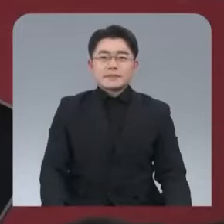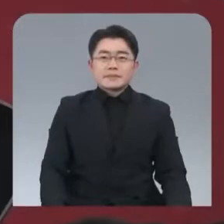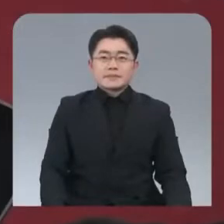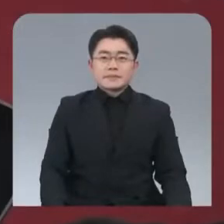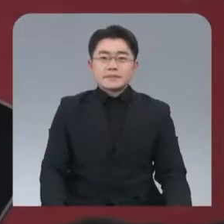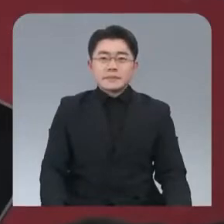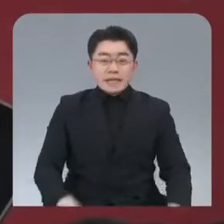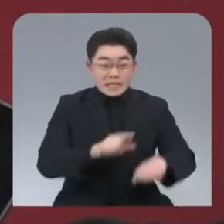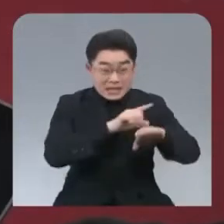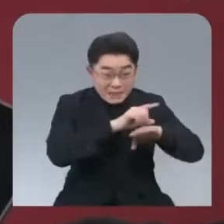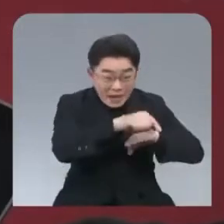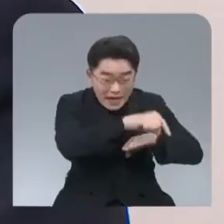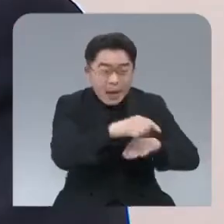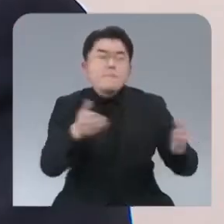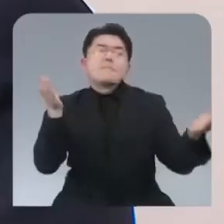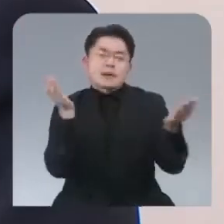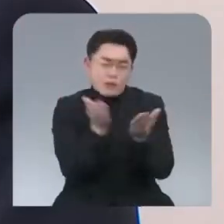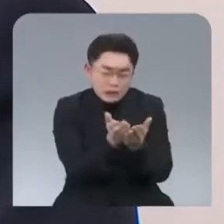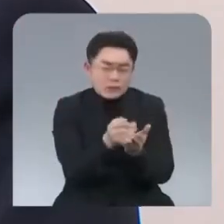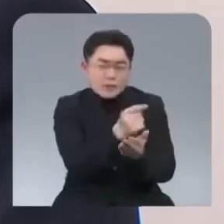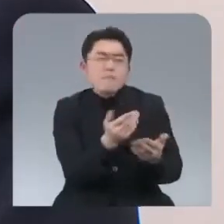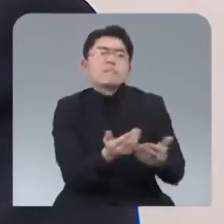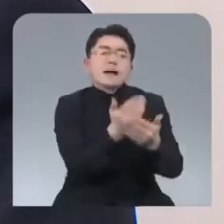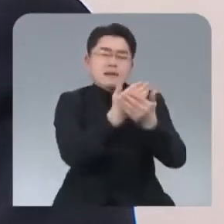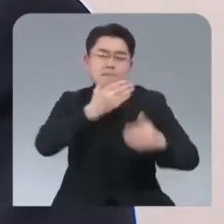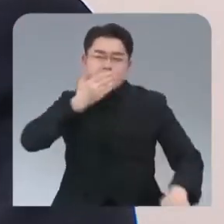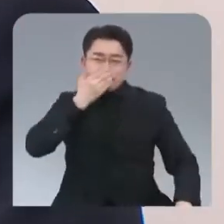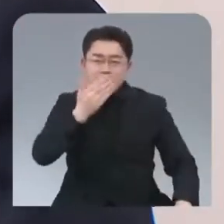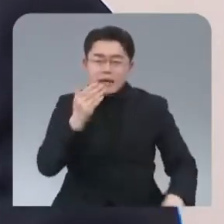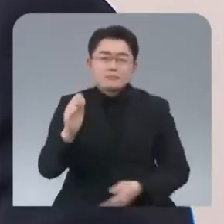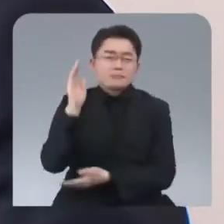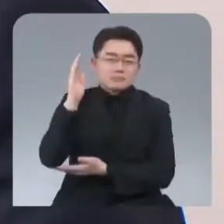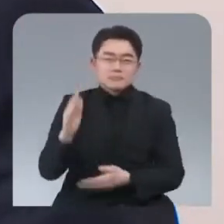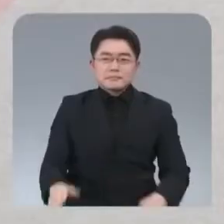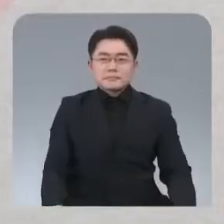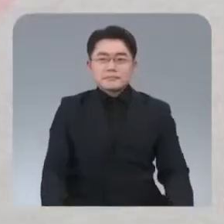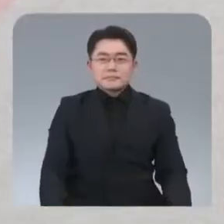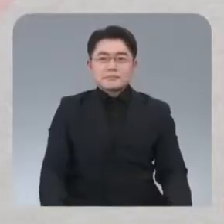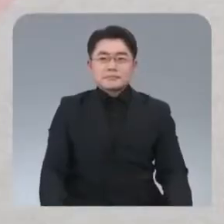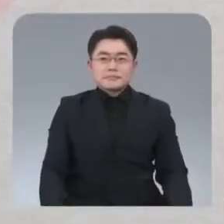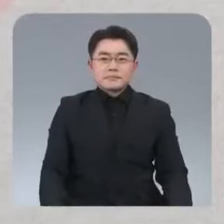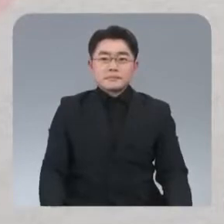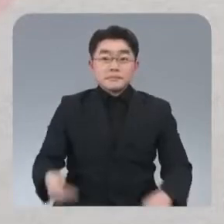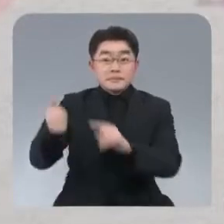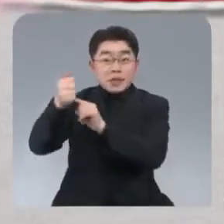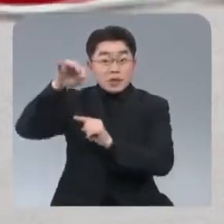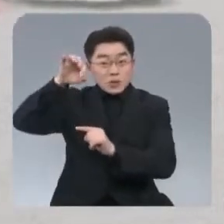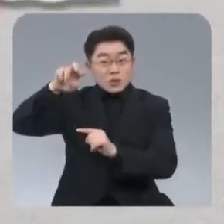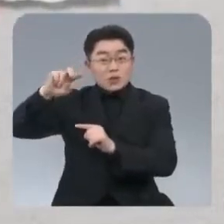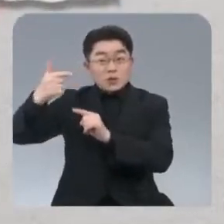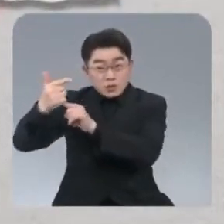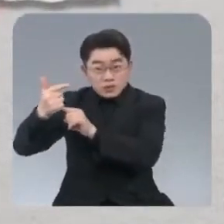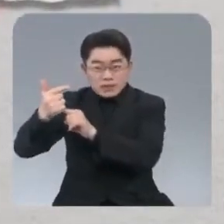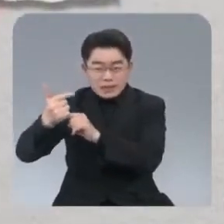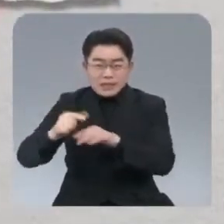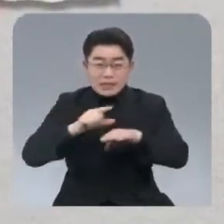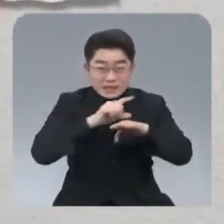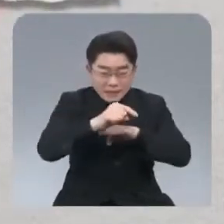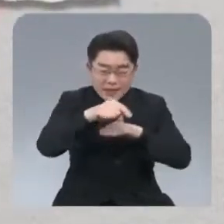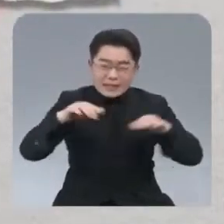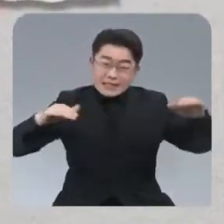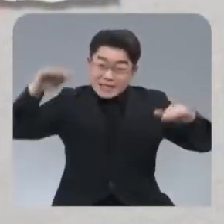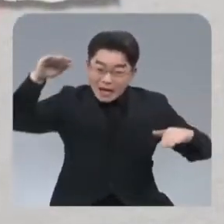맞춤 지원을 통해 지방을 살리자 는 게 국민의 힘에 입장입니다 윤후 보의 기 워드는 격차 해소